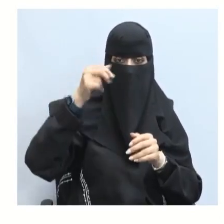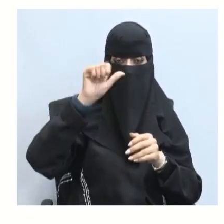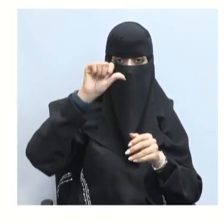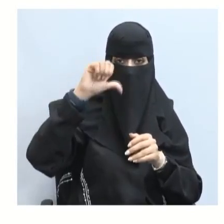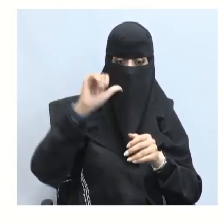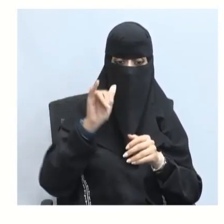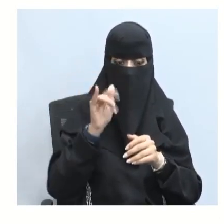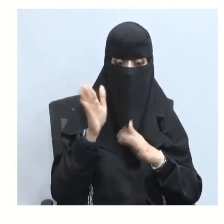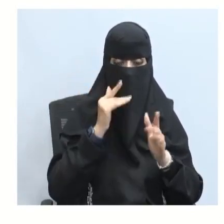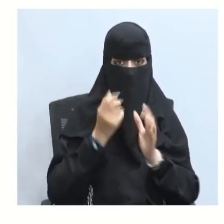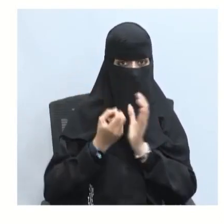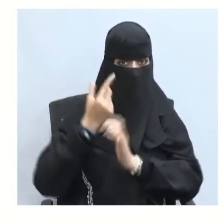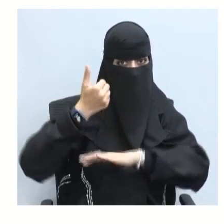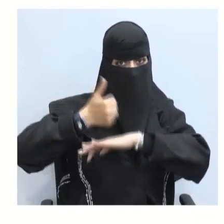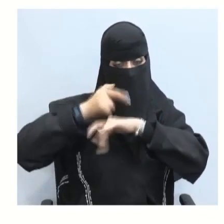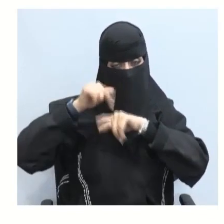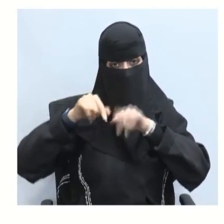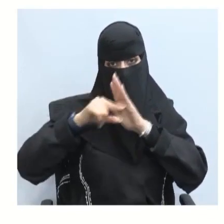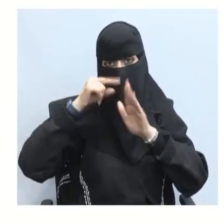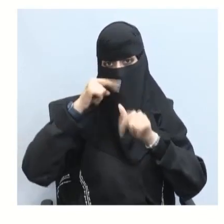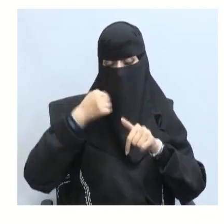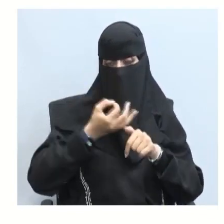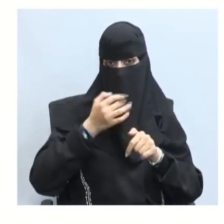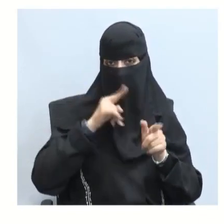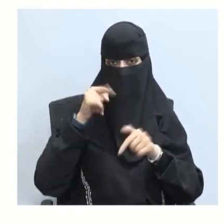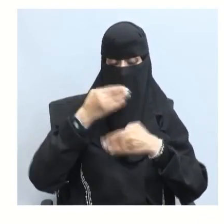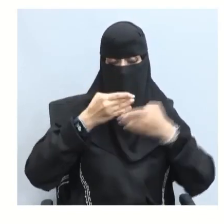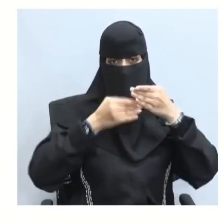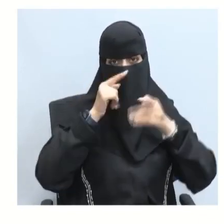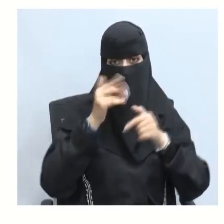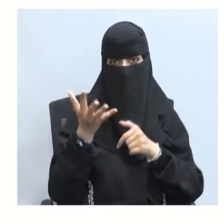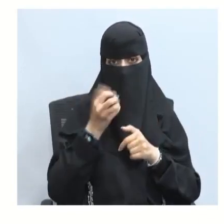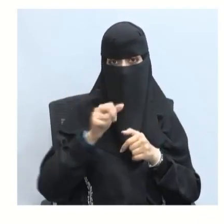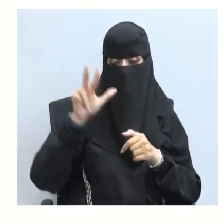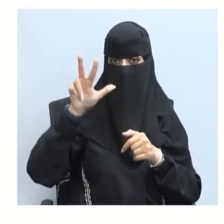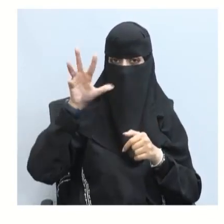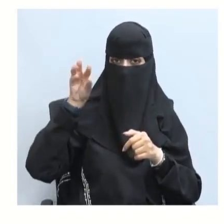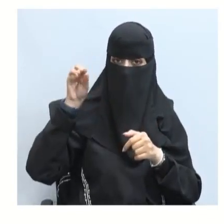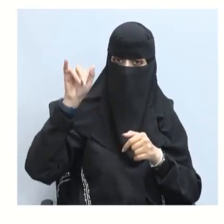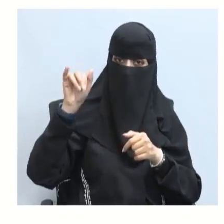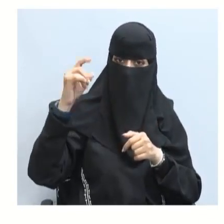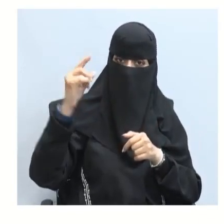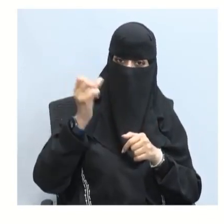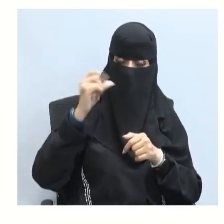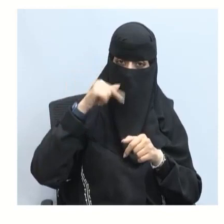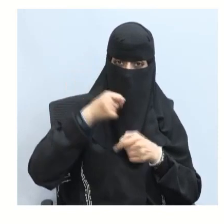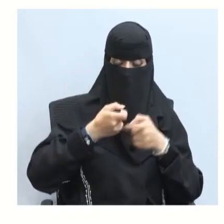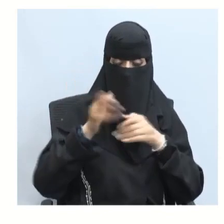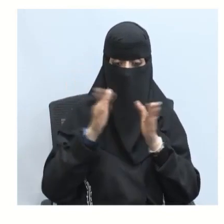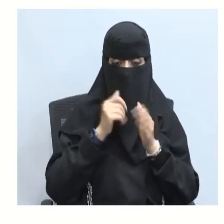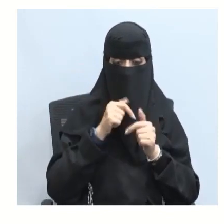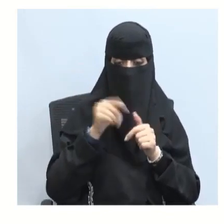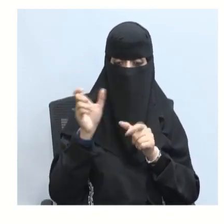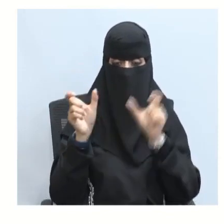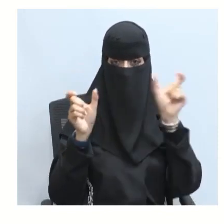العضوي الفكره الرئيسه في هذا الدرس قلنا ان المركبات هي الهيدروكربونات هي مركبات عضويه تحتوي على الكربون